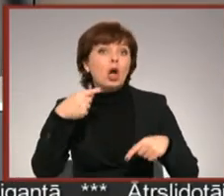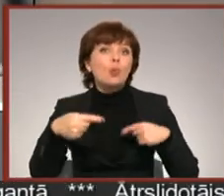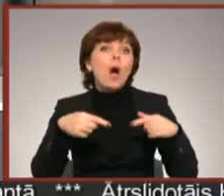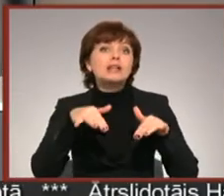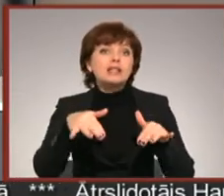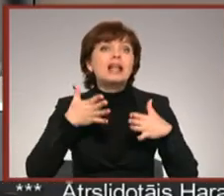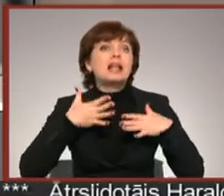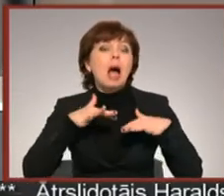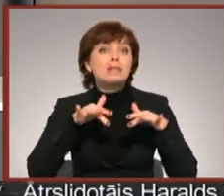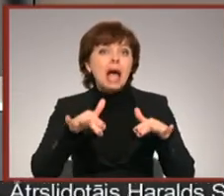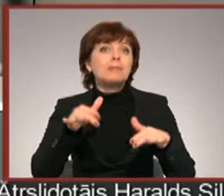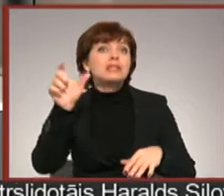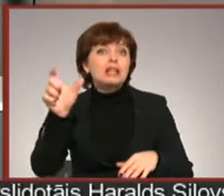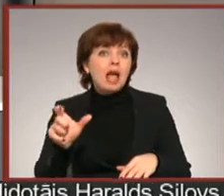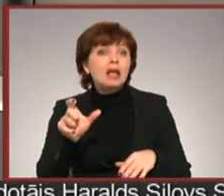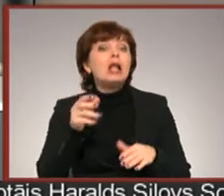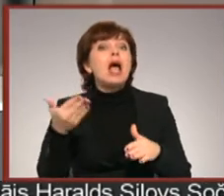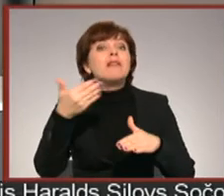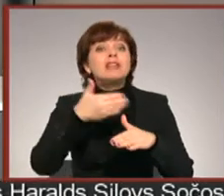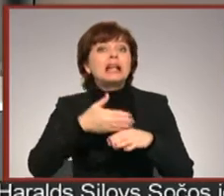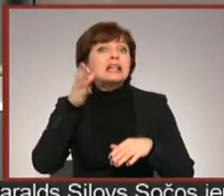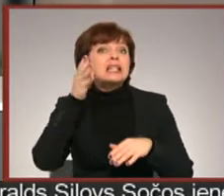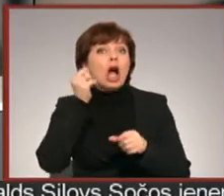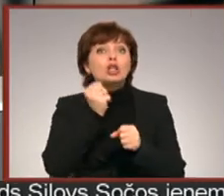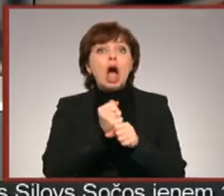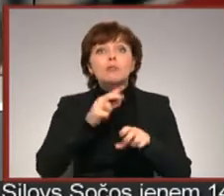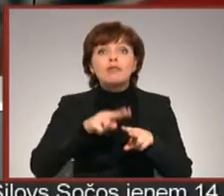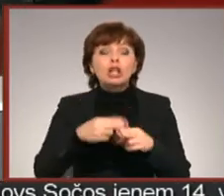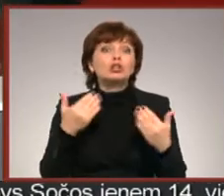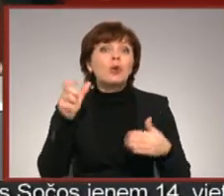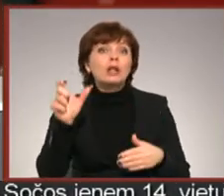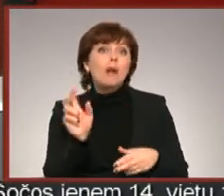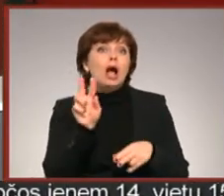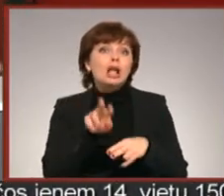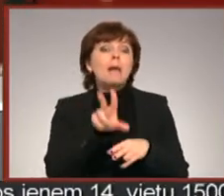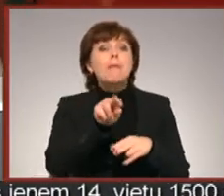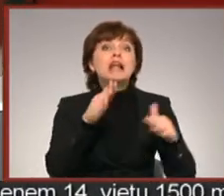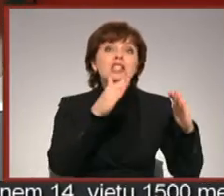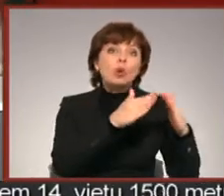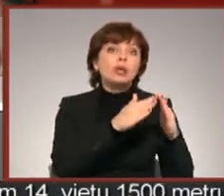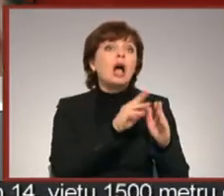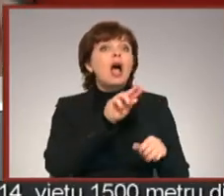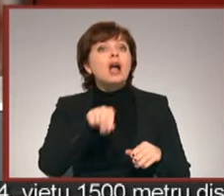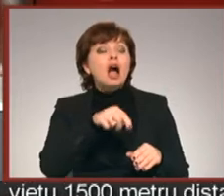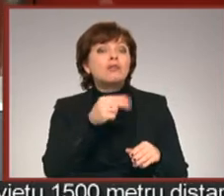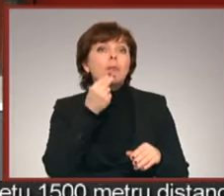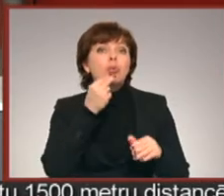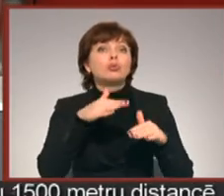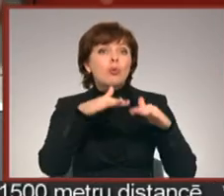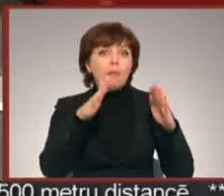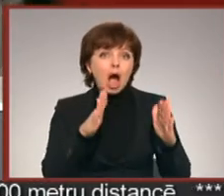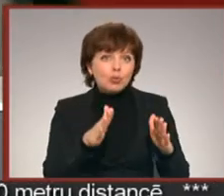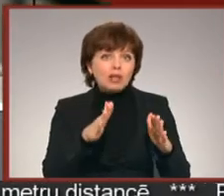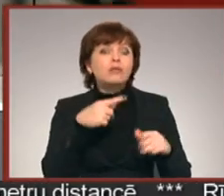Ierasto pētījumu un zinātnisko darbu vietā šogad apmeklēja pansionātu, gatavoja putnu barotavas un veica citas aktivitātes Valmieras